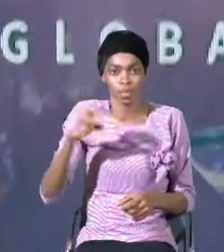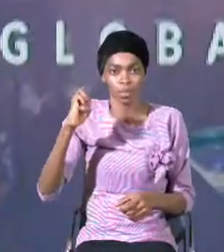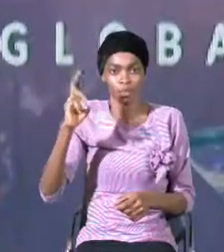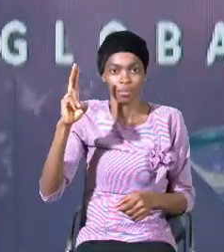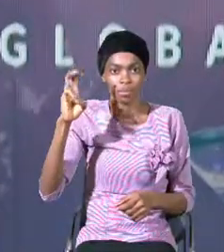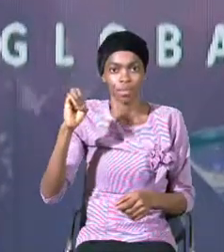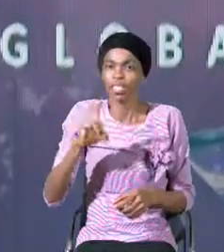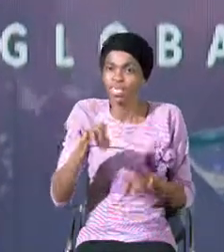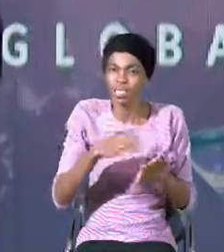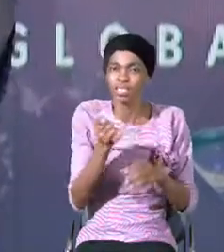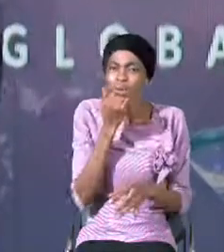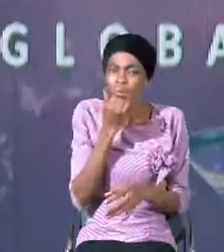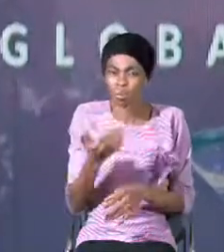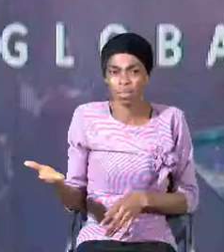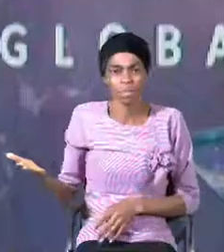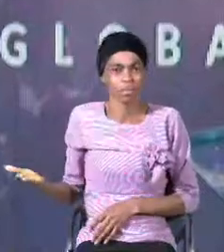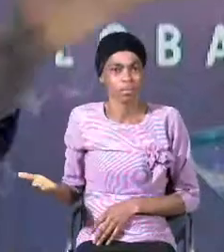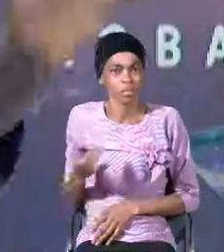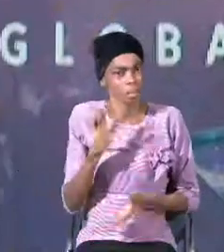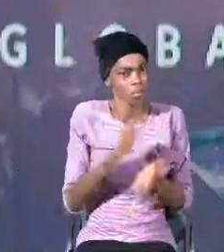ils ont fait la mauvaise chose.